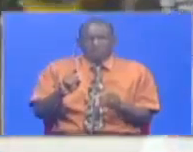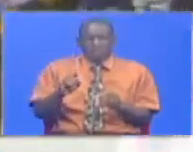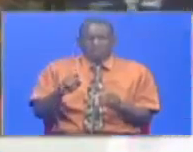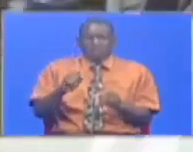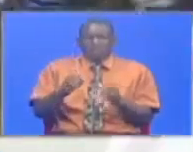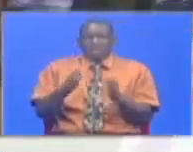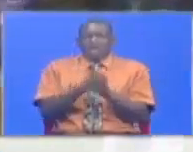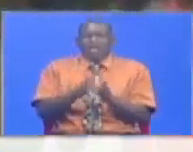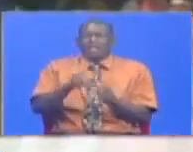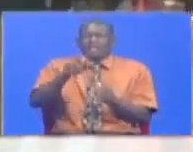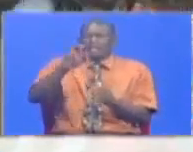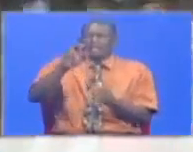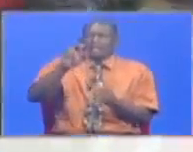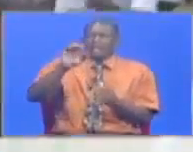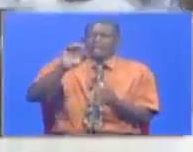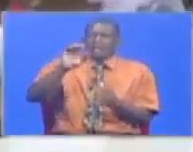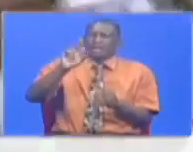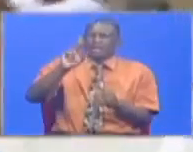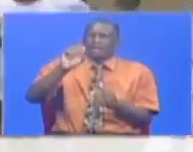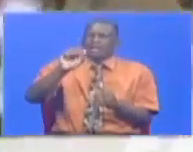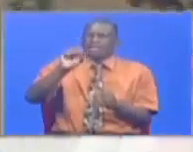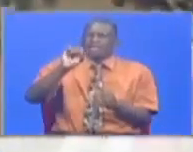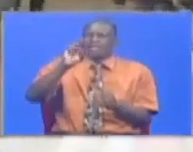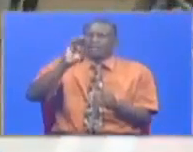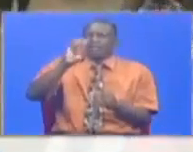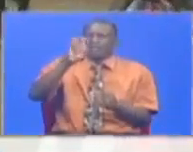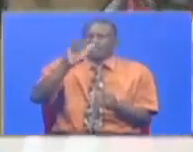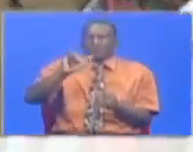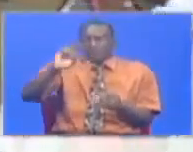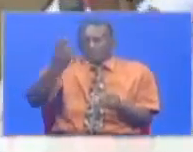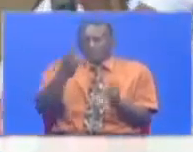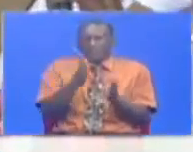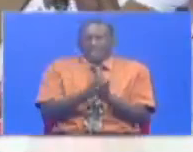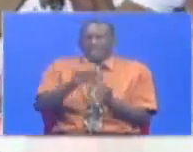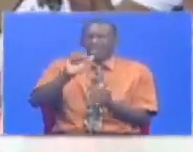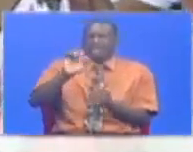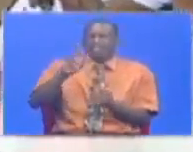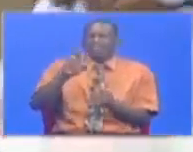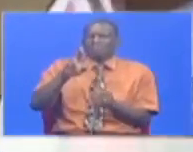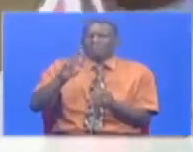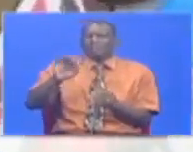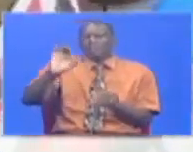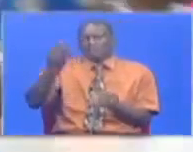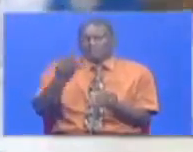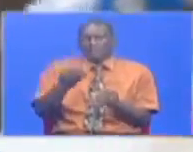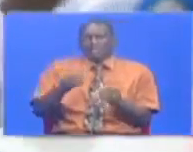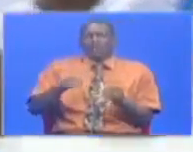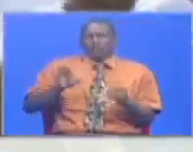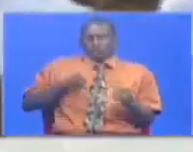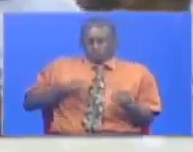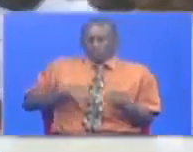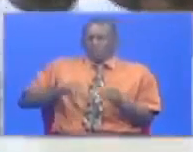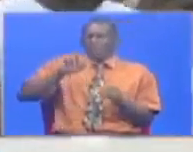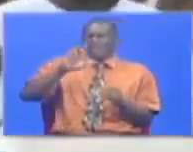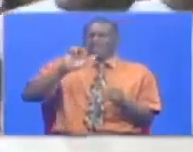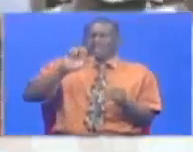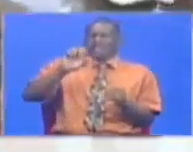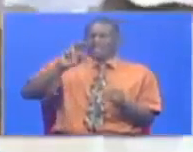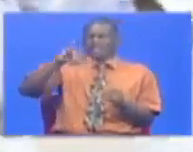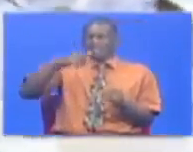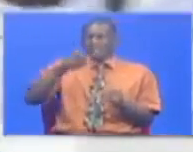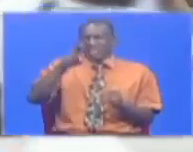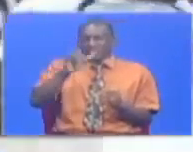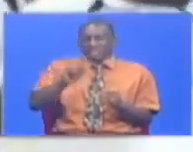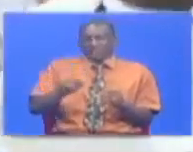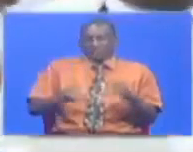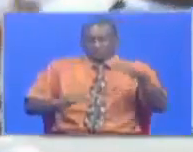Nicholas Kasimbei alikuwa wa pili naye Albert Kangongo akawa wa tatu. Kwa upande wa wanawake, Lydiah Njeri aliibuka kidede kwa muda wa saa 1